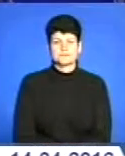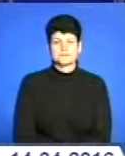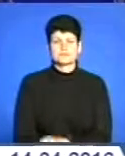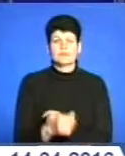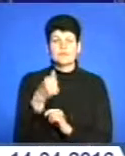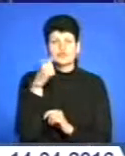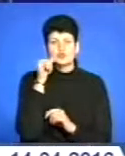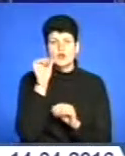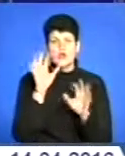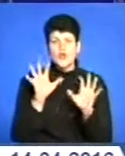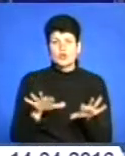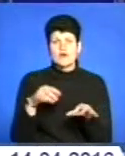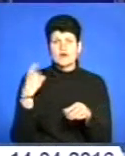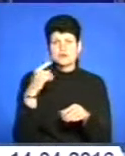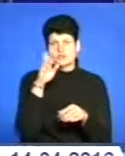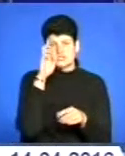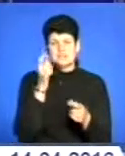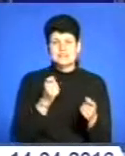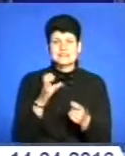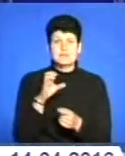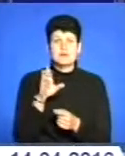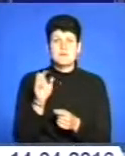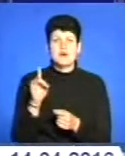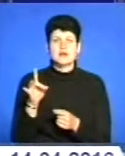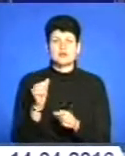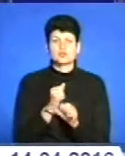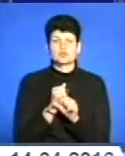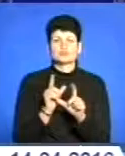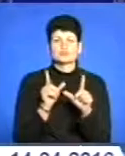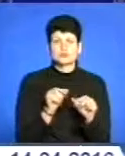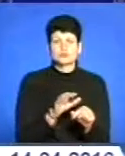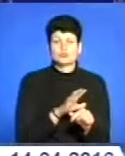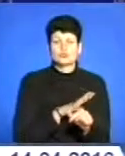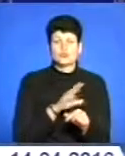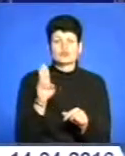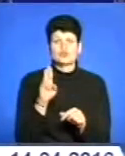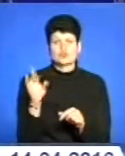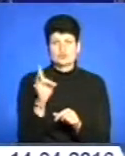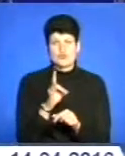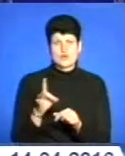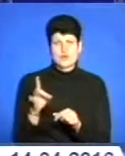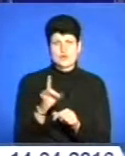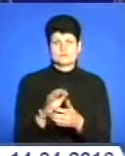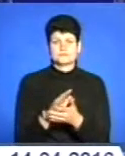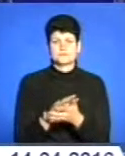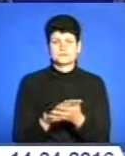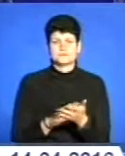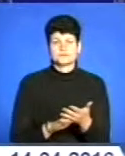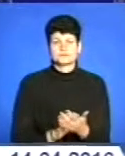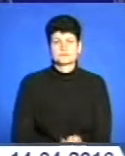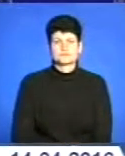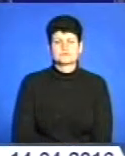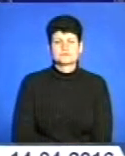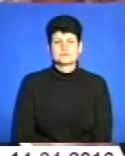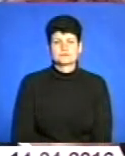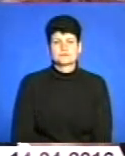Учора голова обласної державної адміністрації Степан Барна з робочою поїздкою побував у Шумському районі. Докладніше в матеріалі Лариси